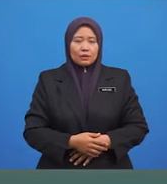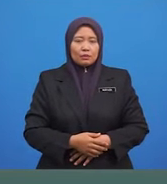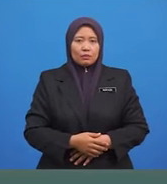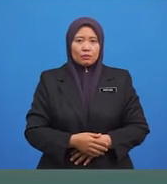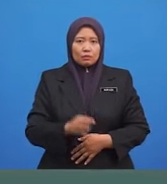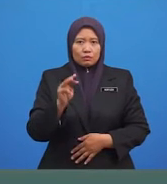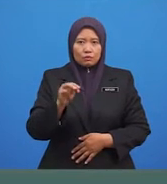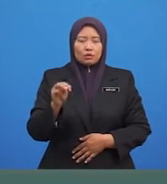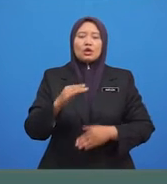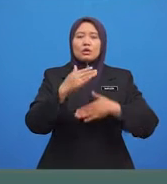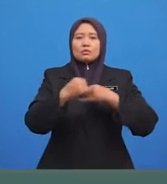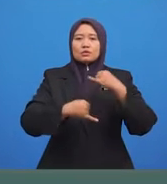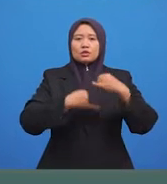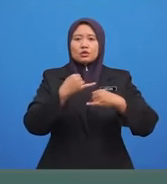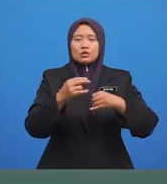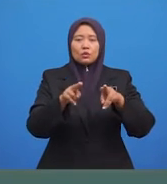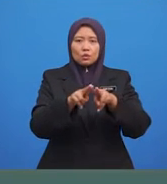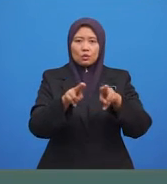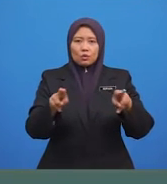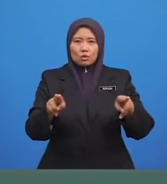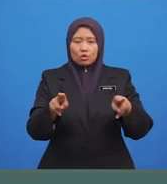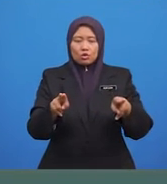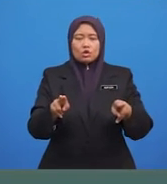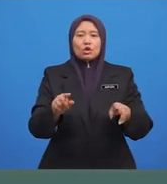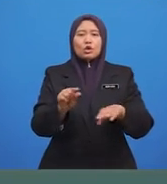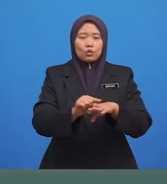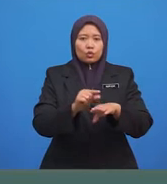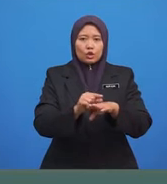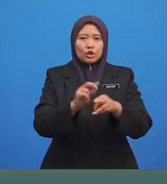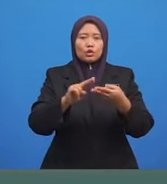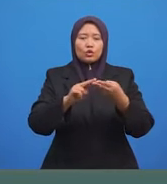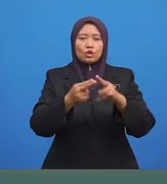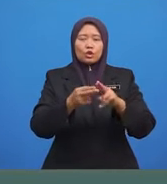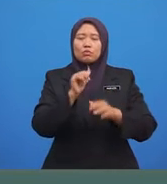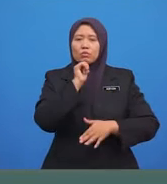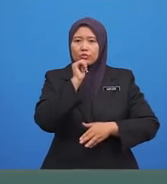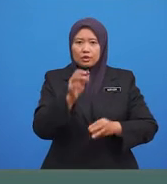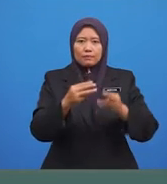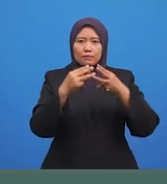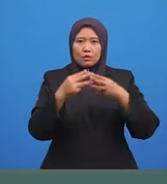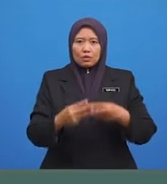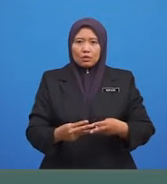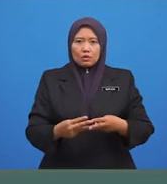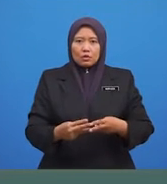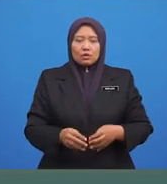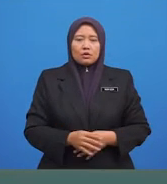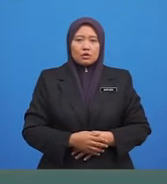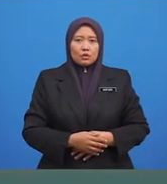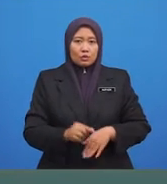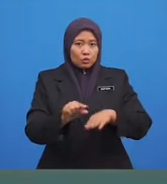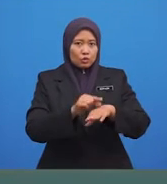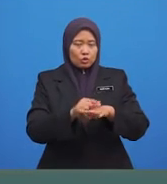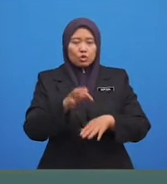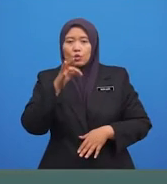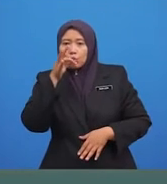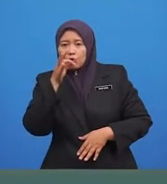berjaya mengukur menggunakan unit bukan piawai, iaitu menggunakan penyedut minuman